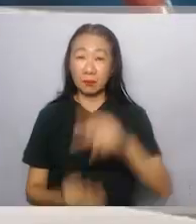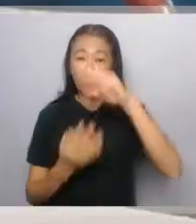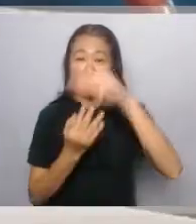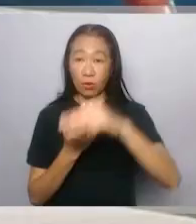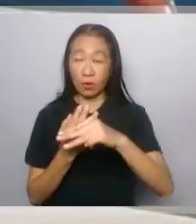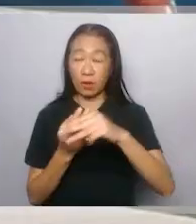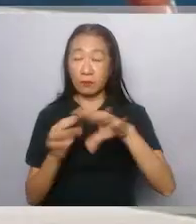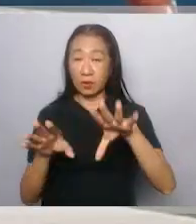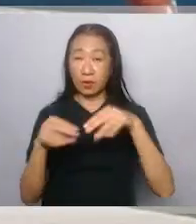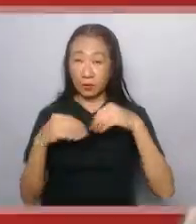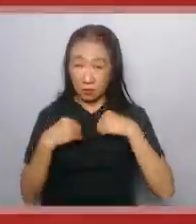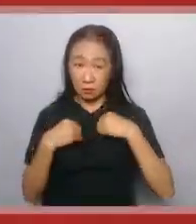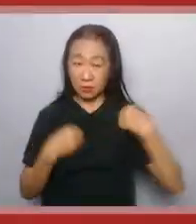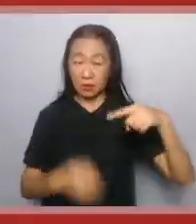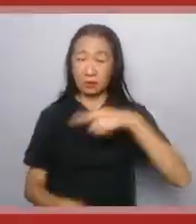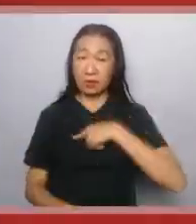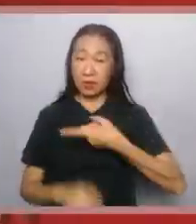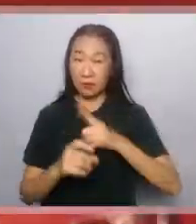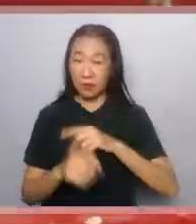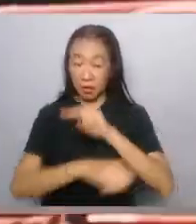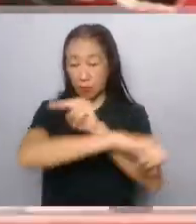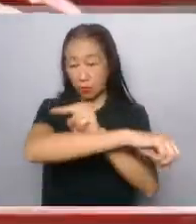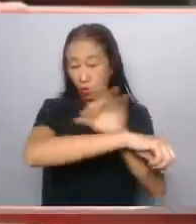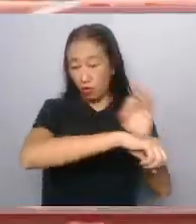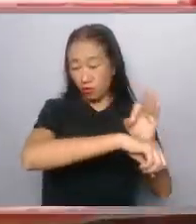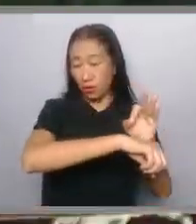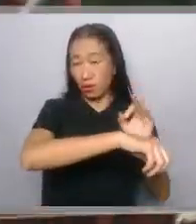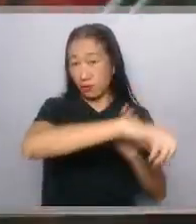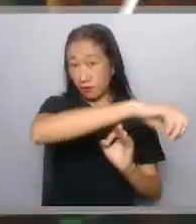Ang mga program na natanggap namin